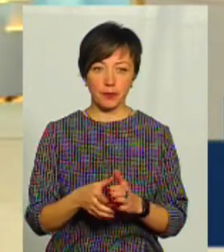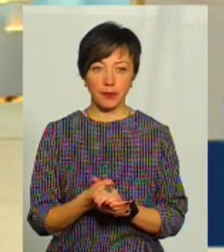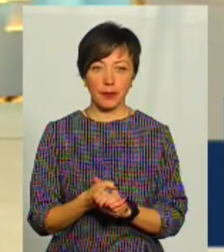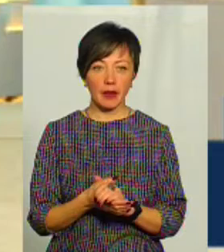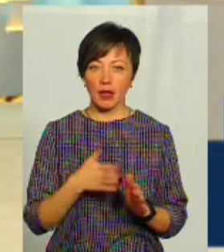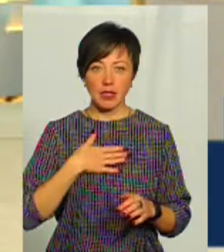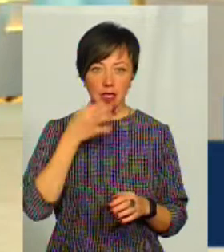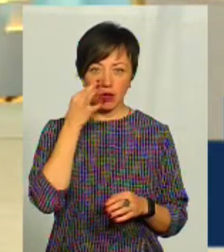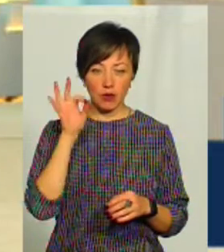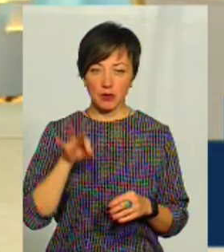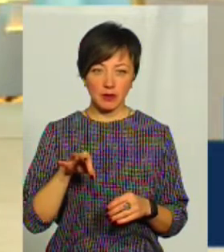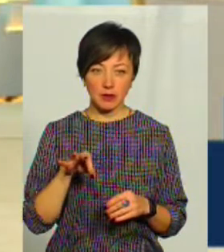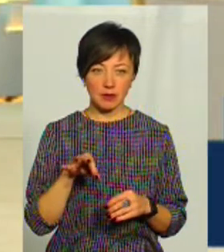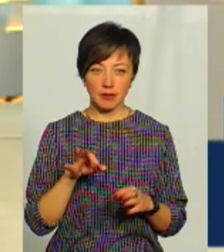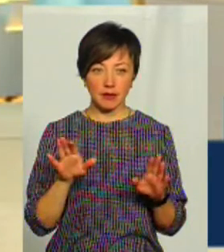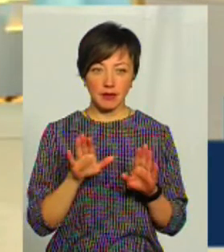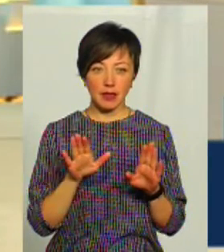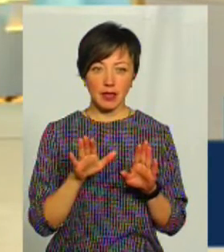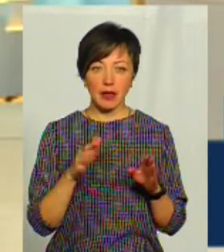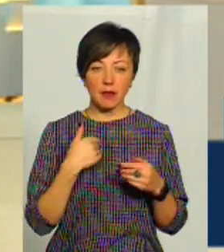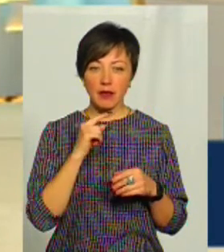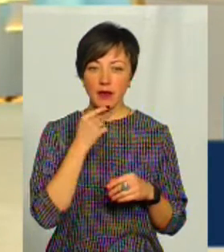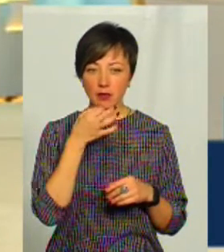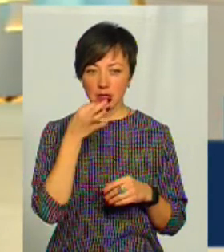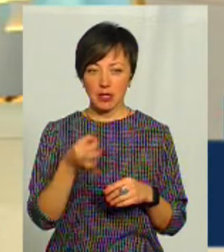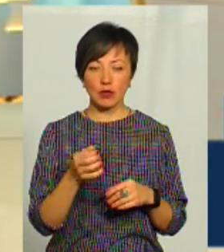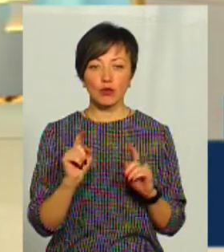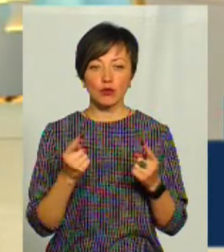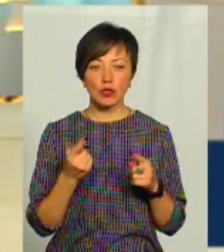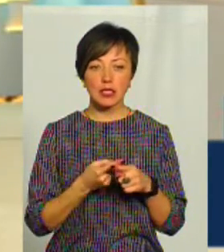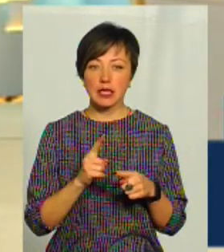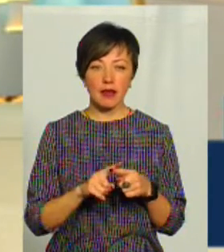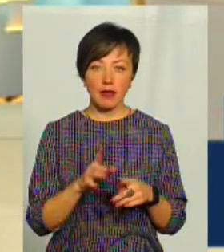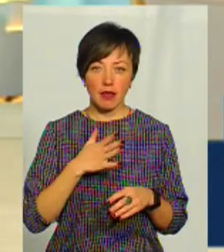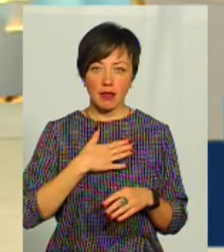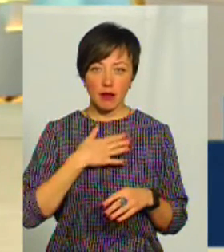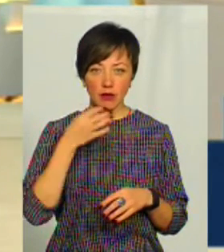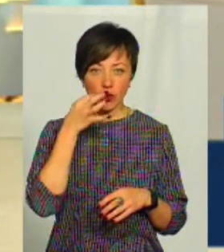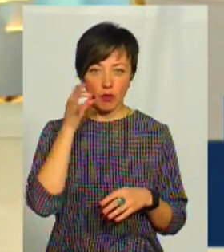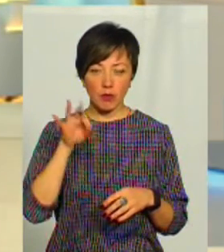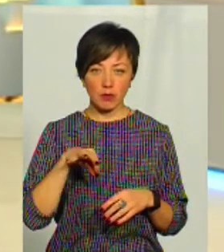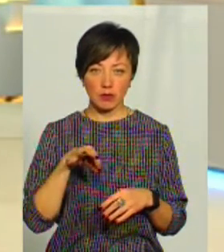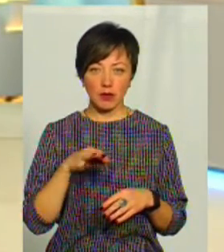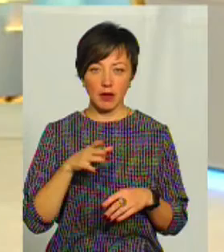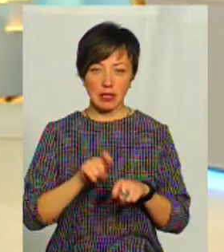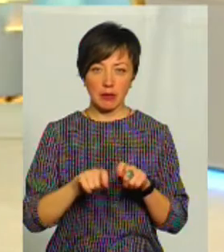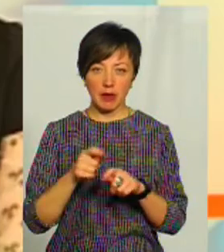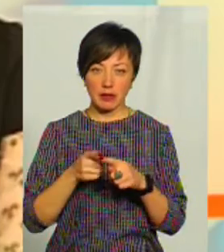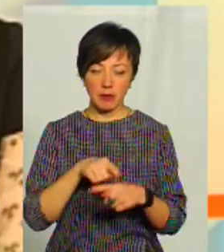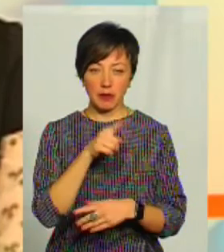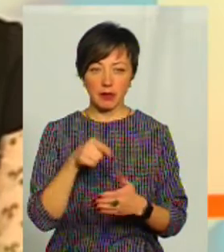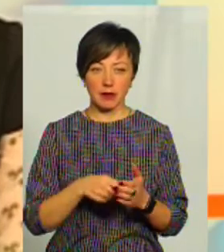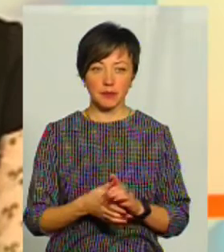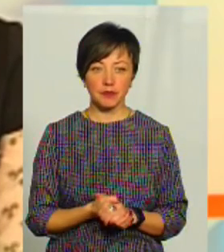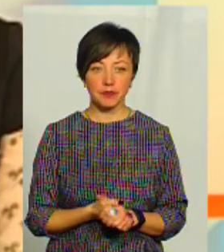Це не компетенція. Вам важко про це говорити? Да, мені важко про це сказати, тому що це не компетенція екологічної інспекції саме це